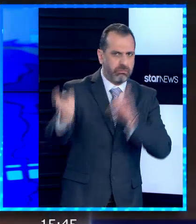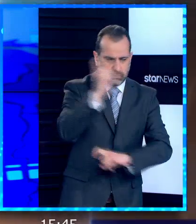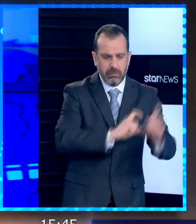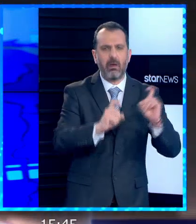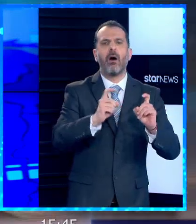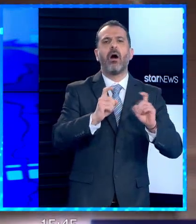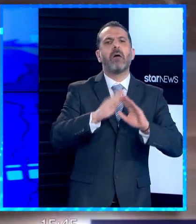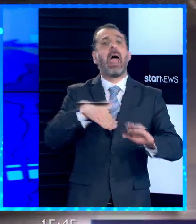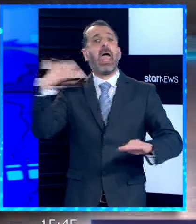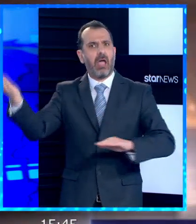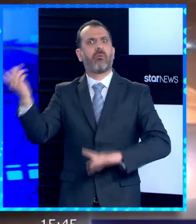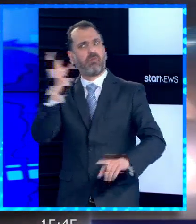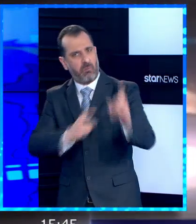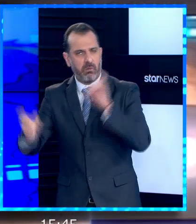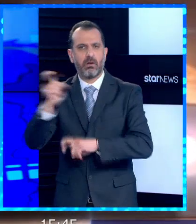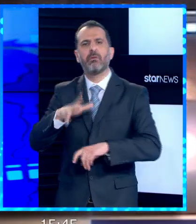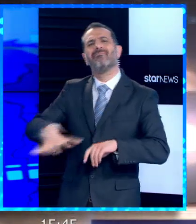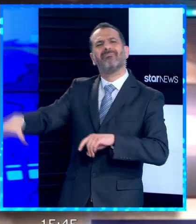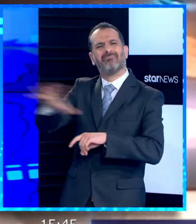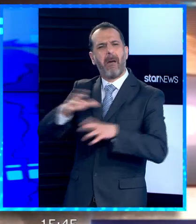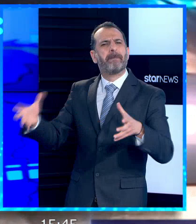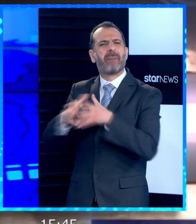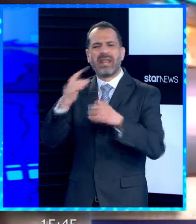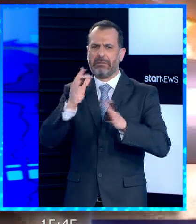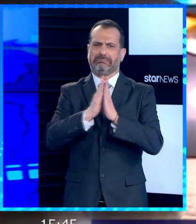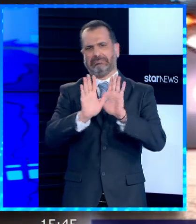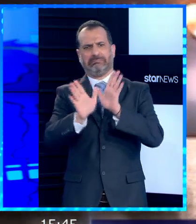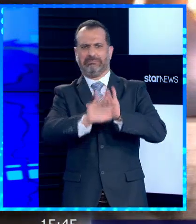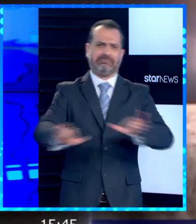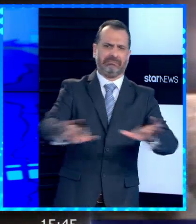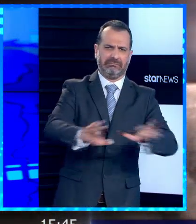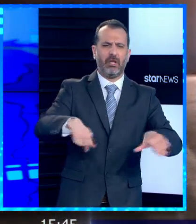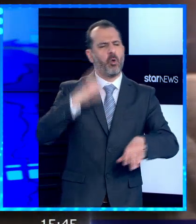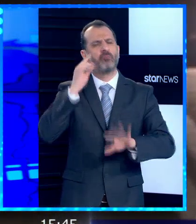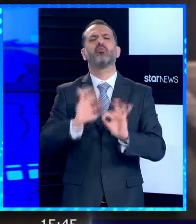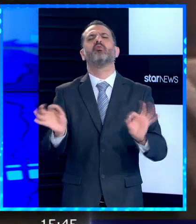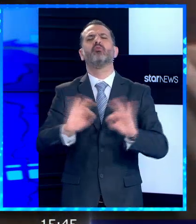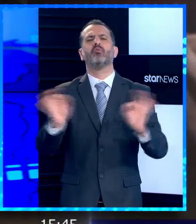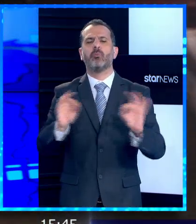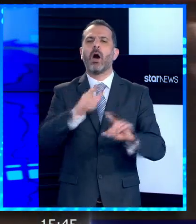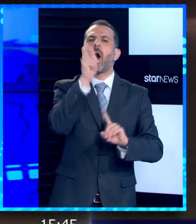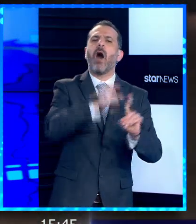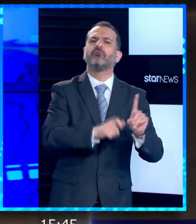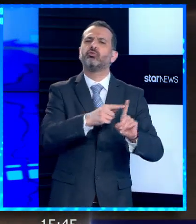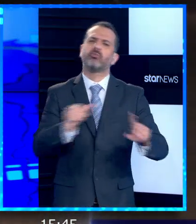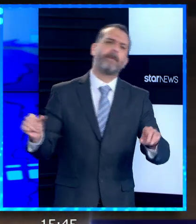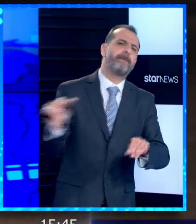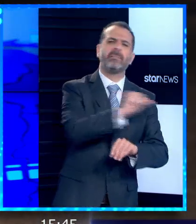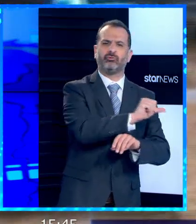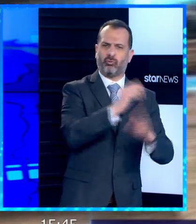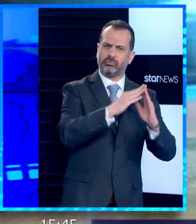έξω από το μαγαζί. Αφού τους χώρισαν οι πιο ψύχρεμοι και όλοι πίστεψαν ότι το συμβάν θεωρούνταν λήξαν, ο